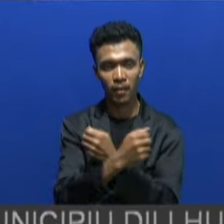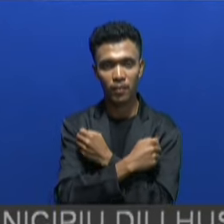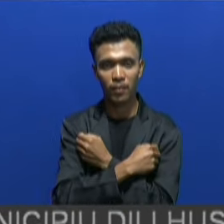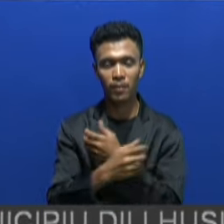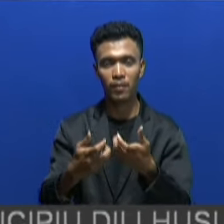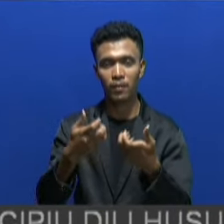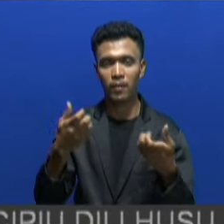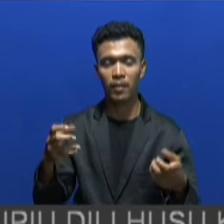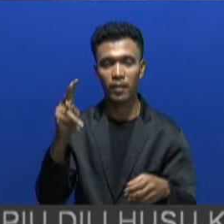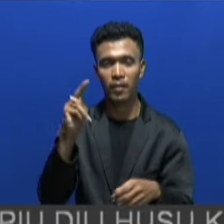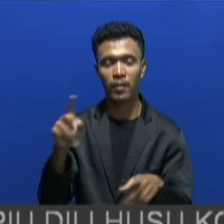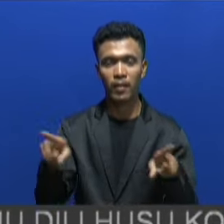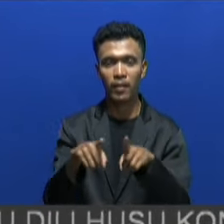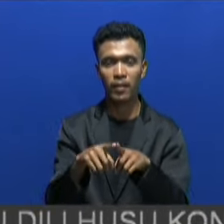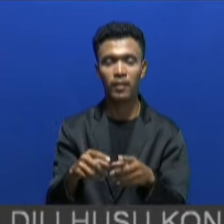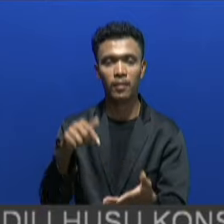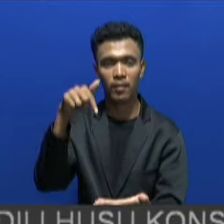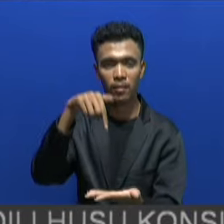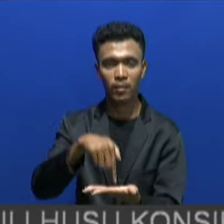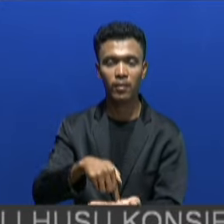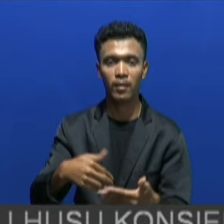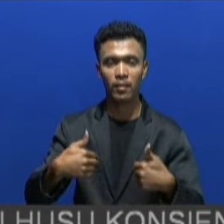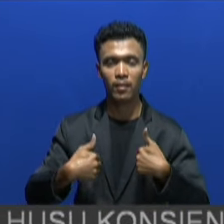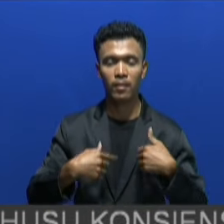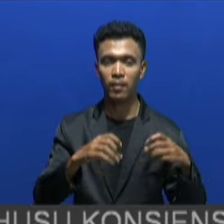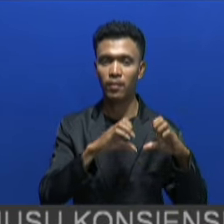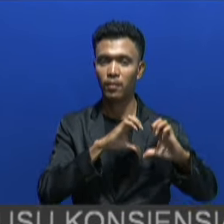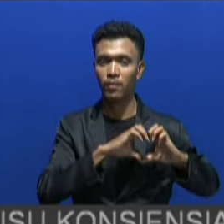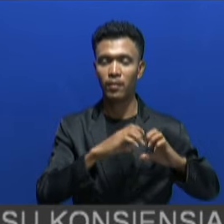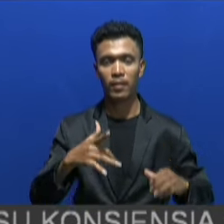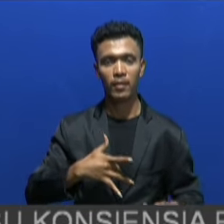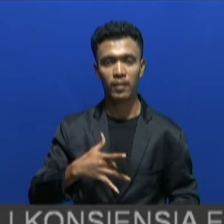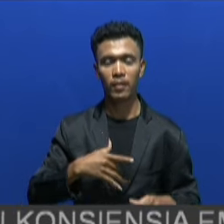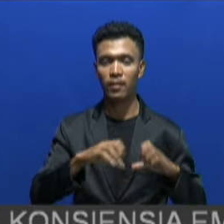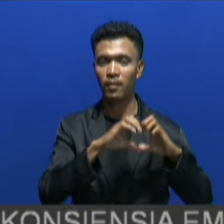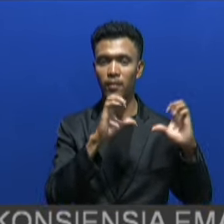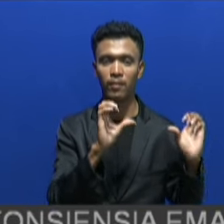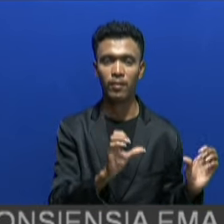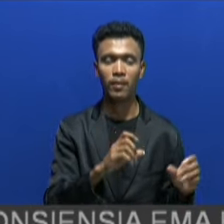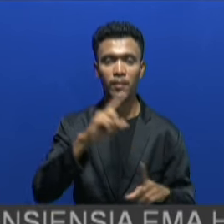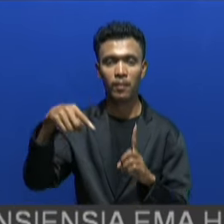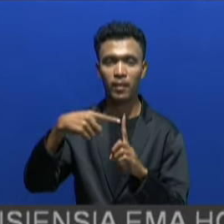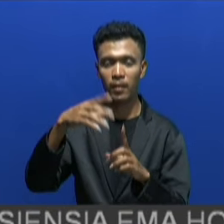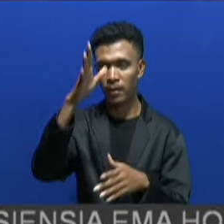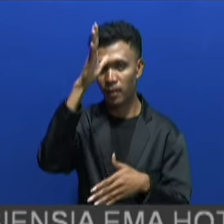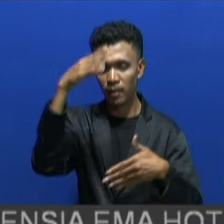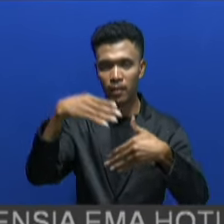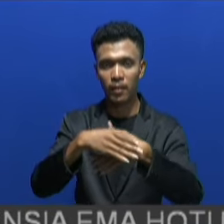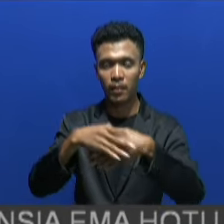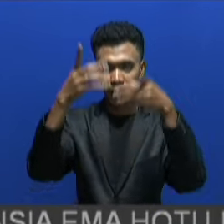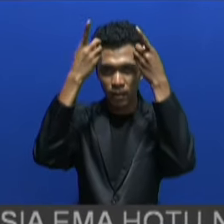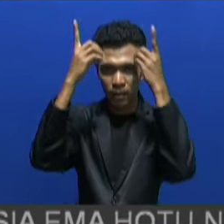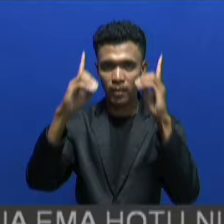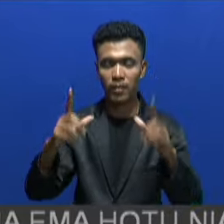Hanesan, ai tarak nebe sona nene ik nia fuan. Nia sente moras, banhira nia lain kaben deside ba moris ho ema